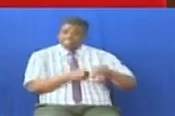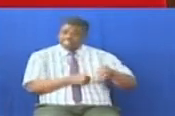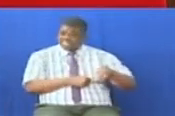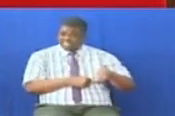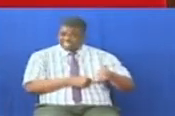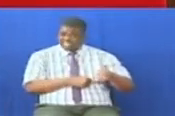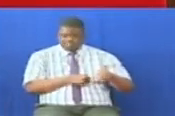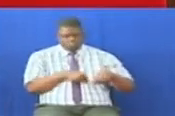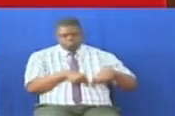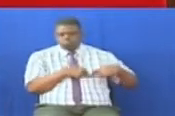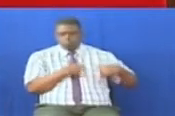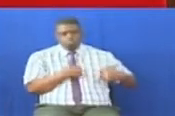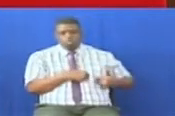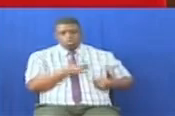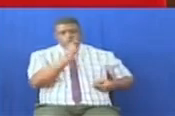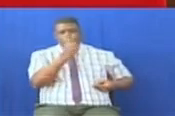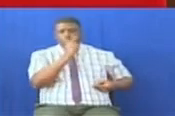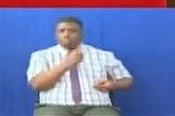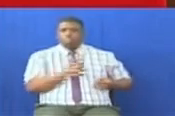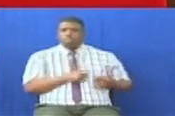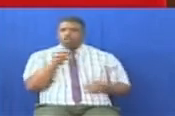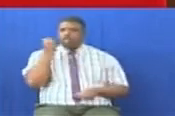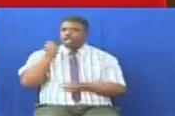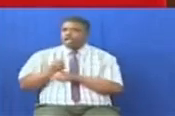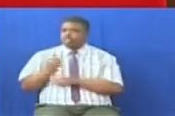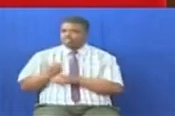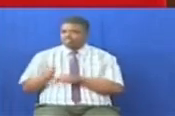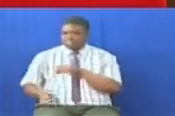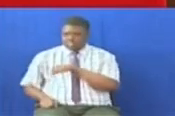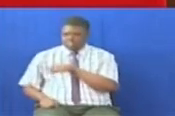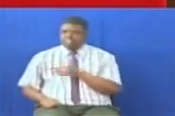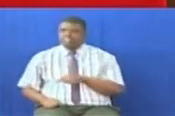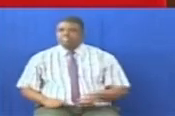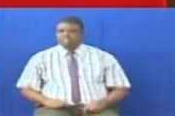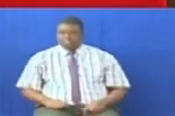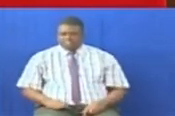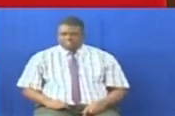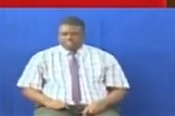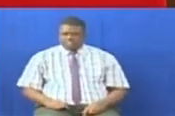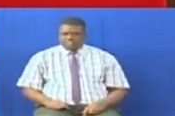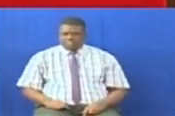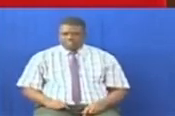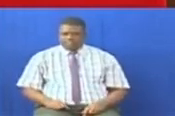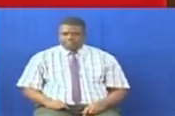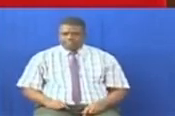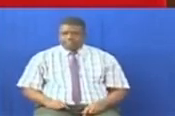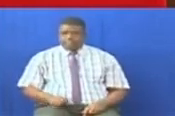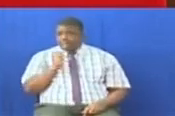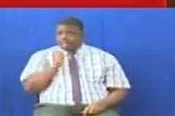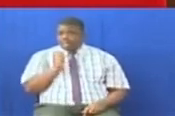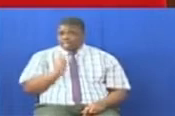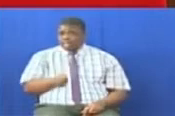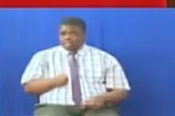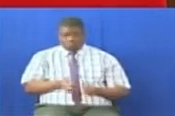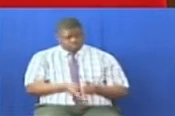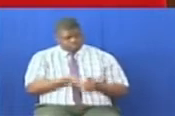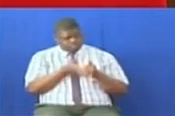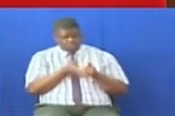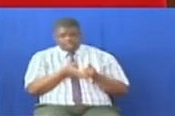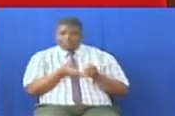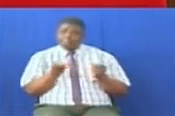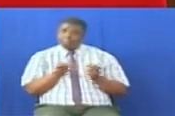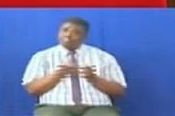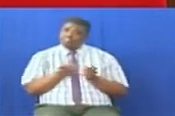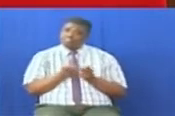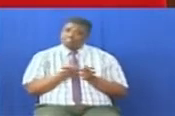mmoja wake wa kazi unakuwa sio mzuri. Mheshimiwa Naibu Spika, pia nielezee kuhusiana na ucheleweshaji wa